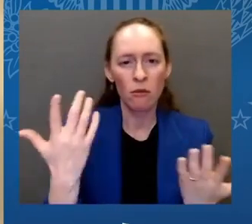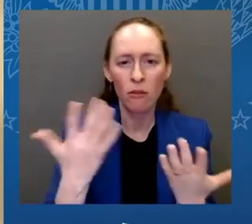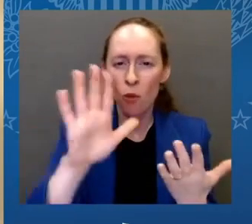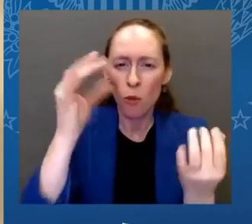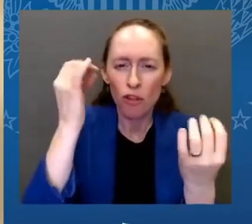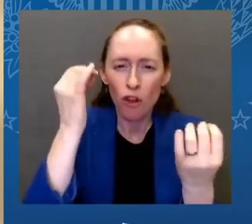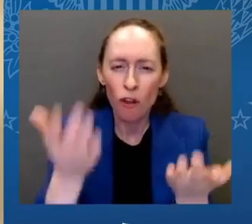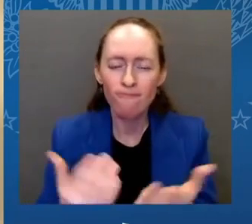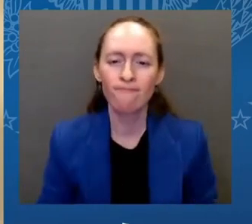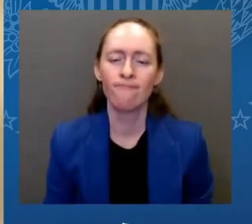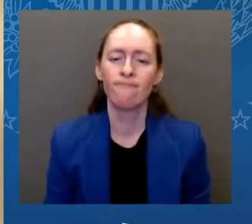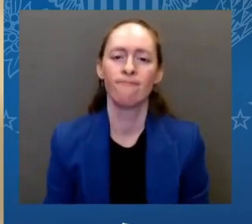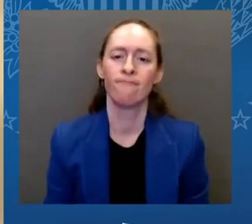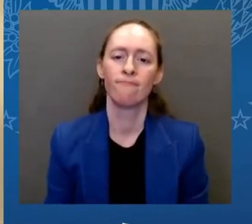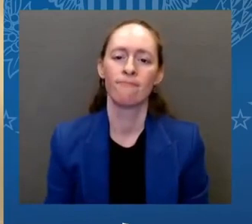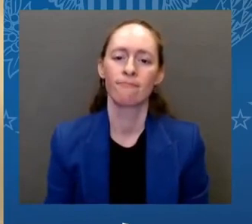Що стосується,